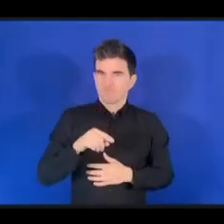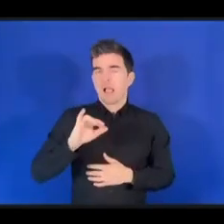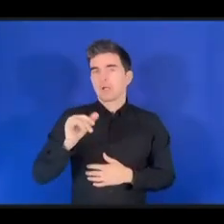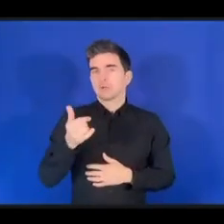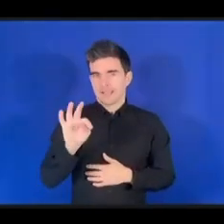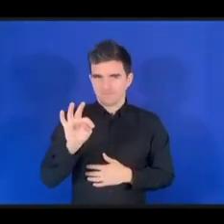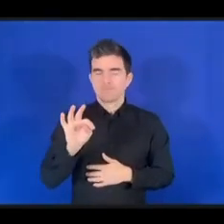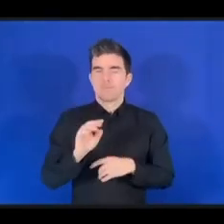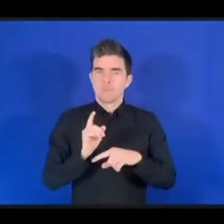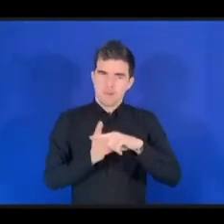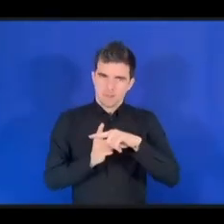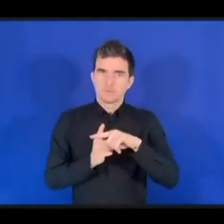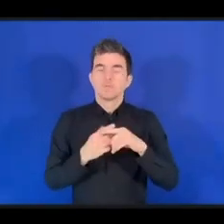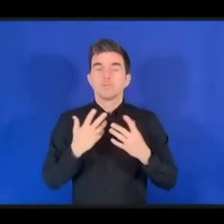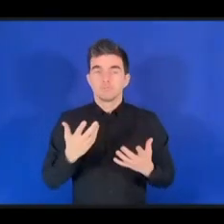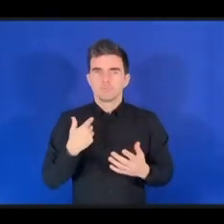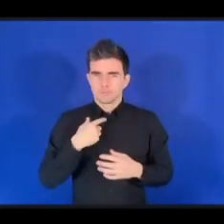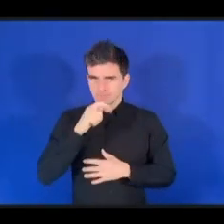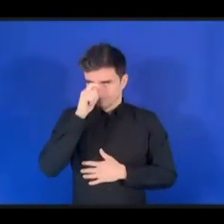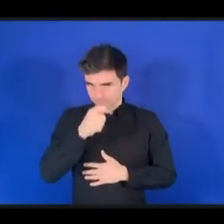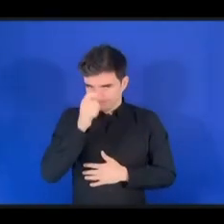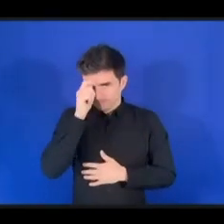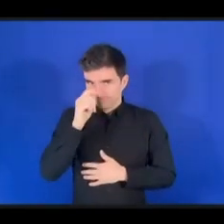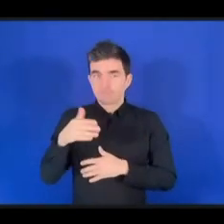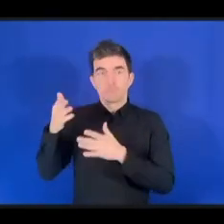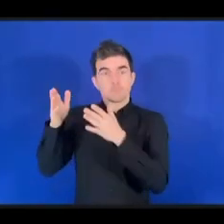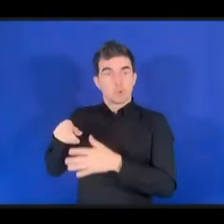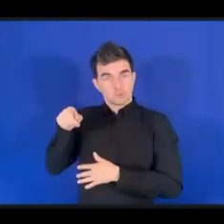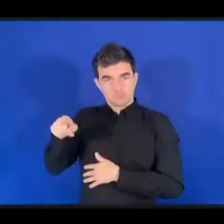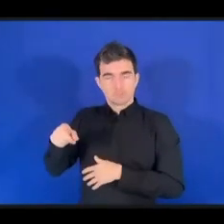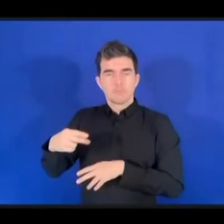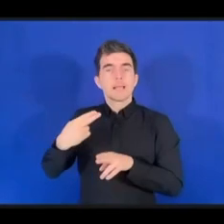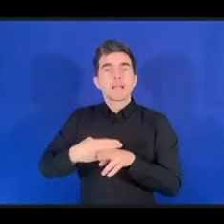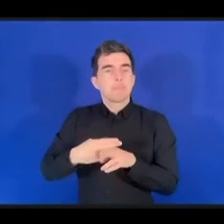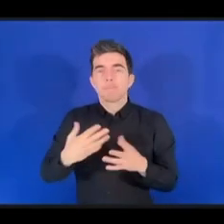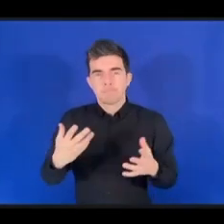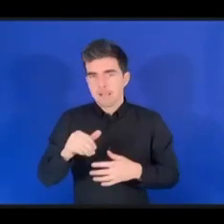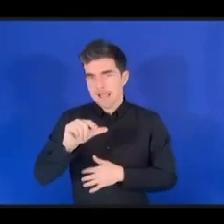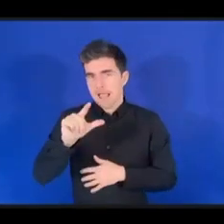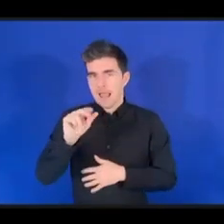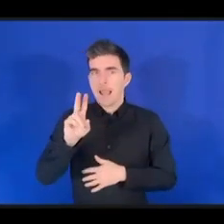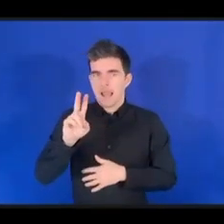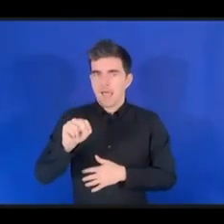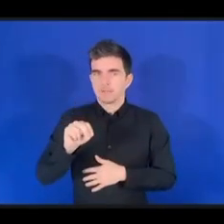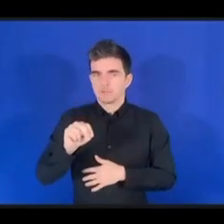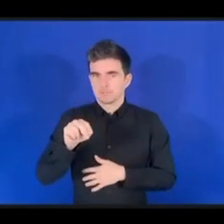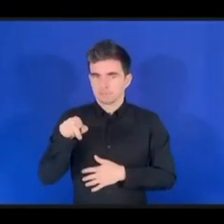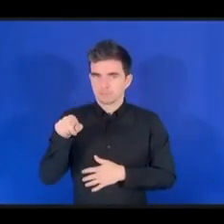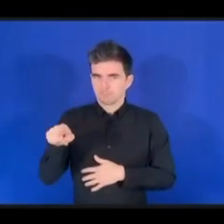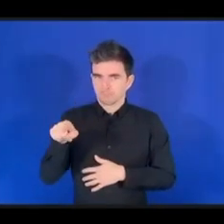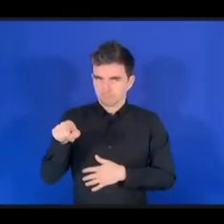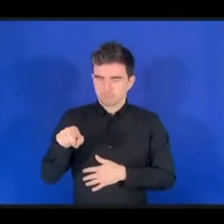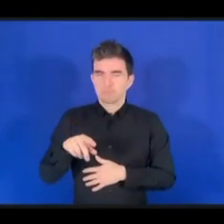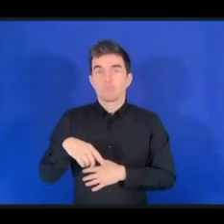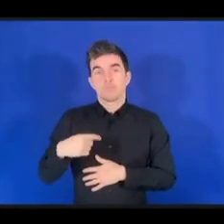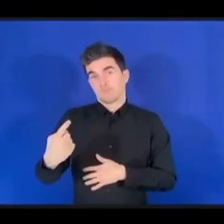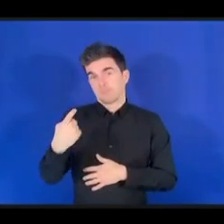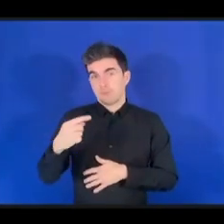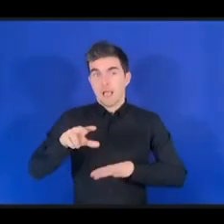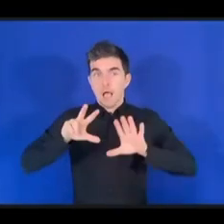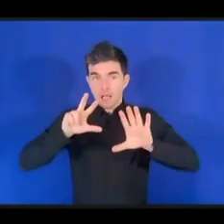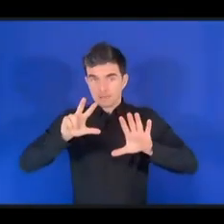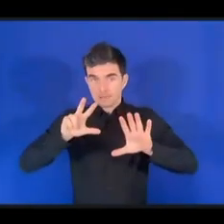人，1990年的时候呢，他就想提出了这样的全球的第一个搜索引